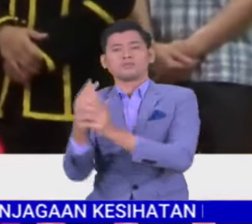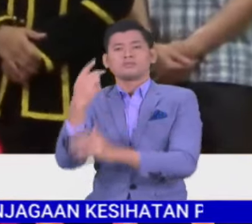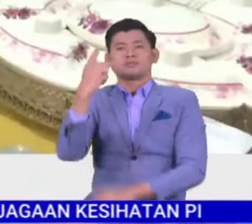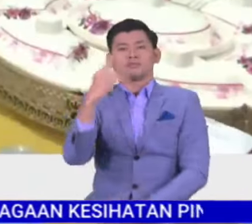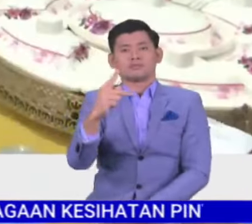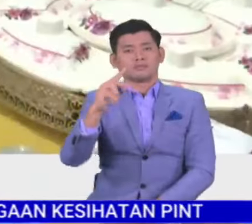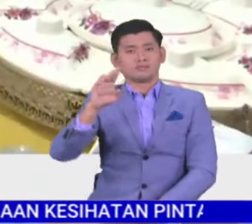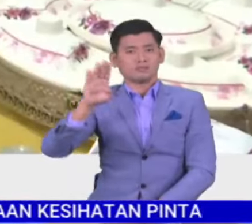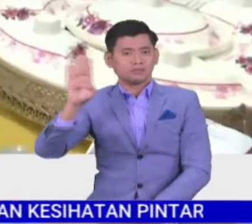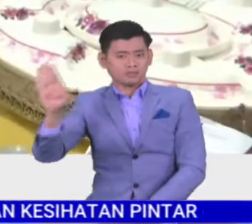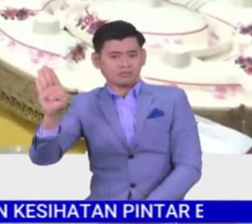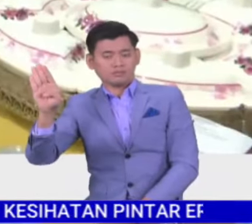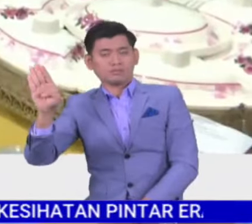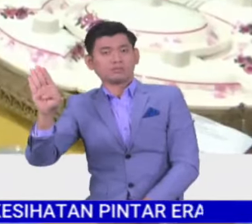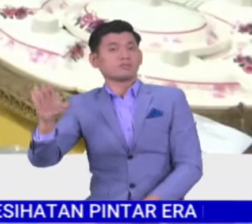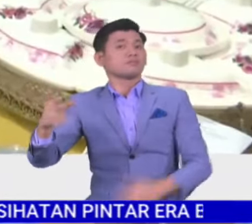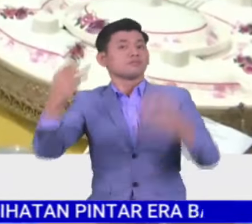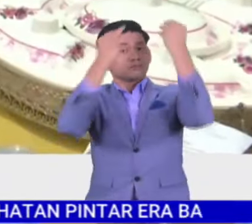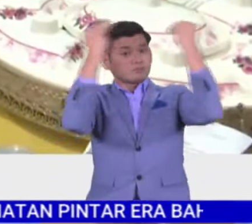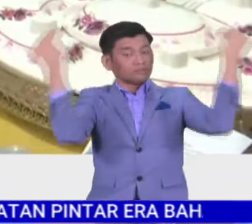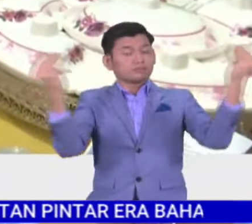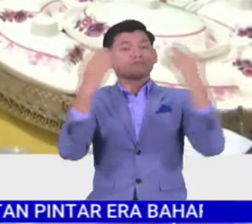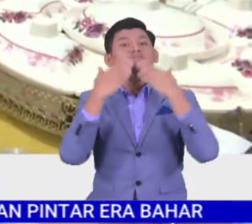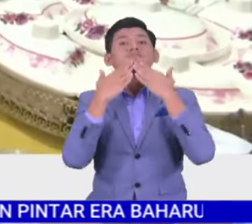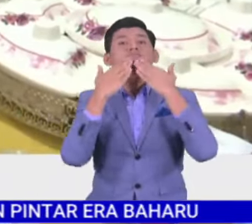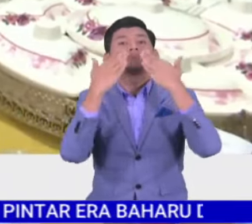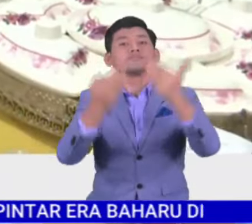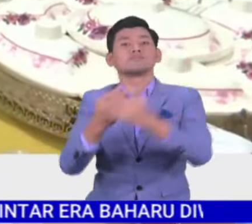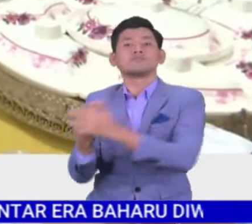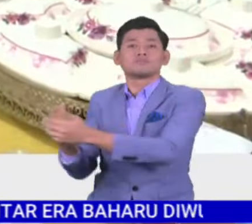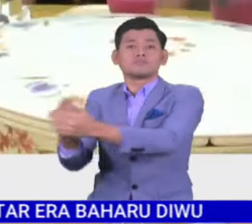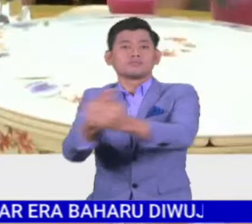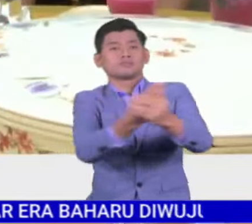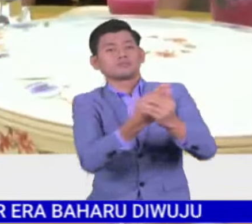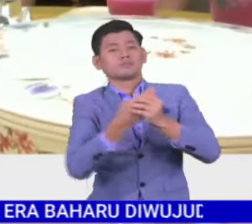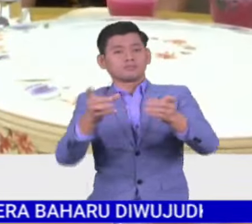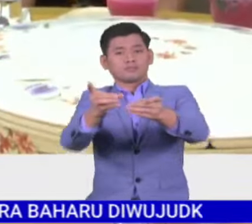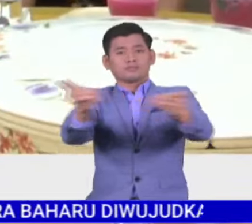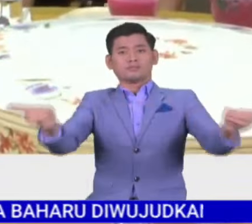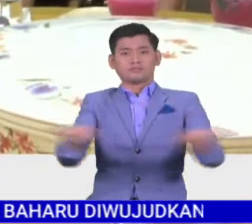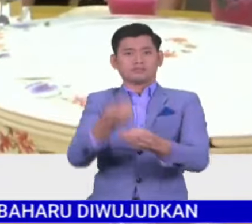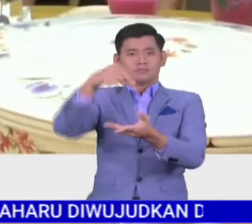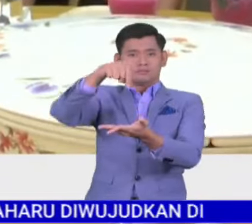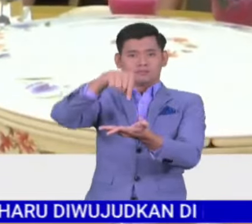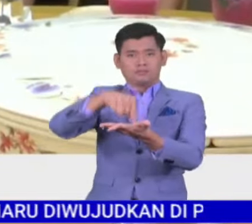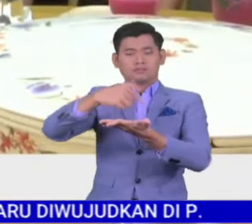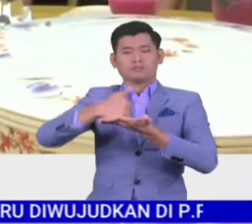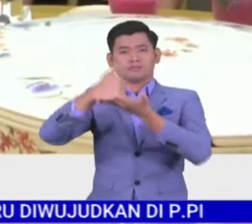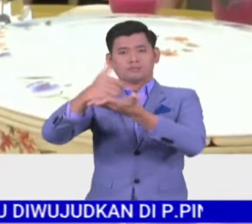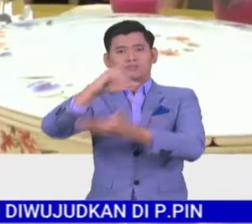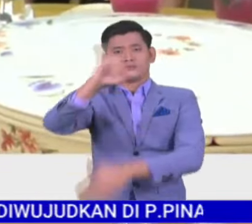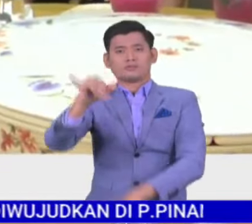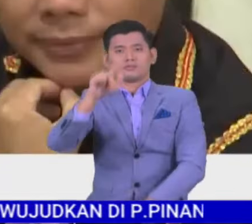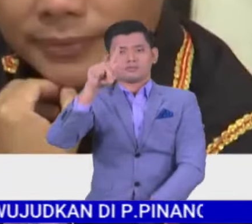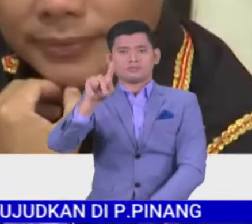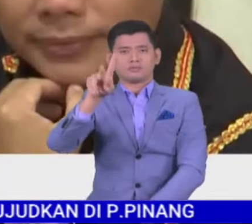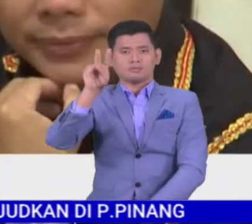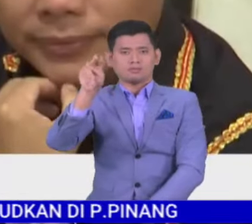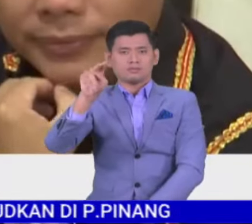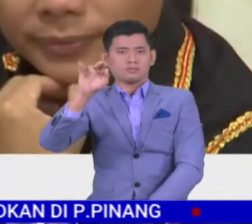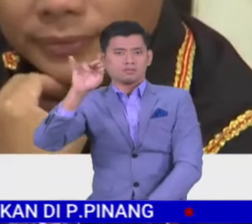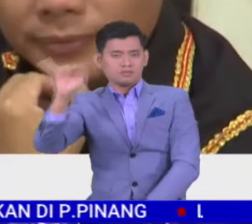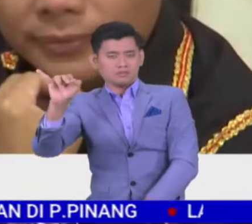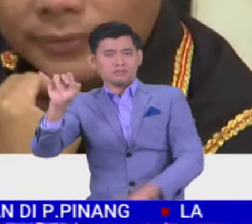Said kota belut majelis bagi menghargai komitmen Jenderal perpaduan di daerah ini yang membantu jpn mencapai objektif